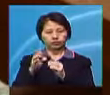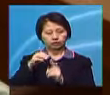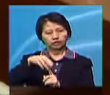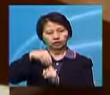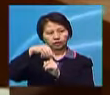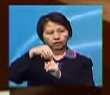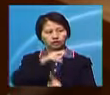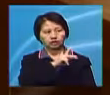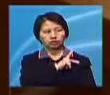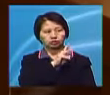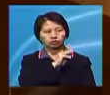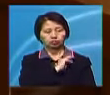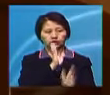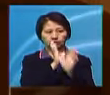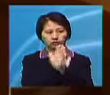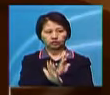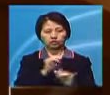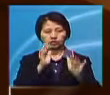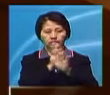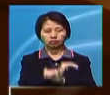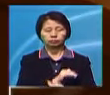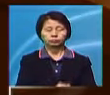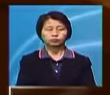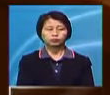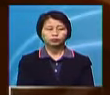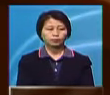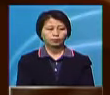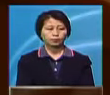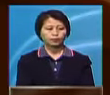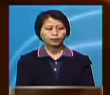khas Ketua Menteri Sarawak Tan Sri Adnan Satim.